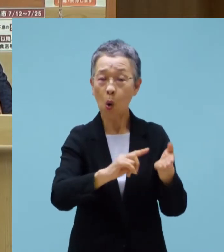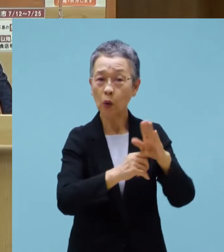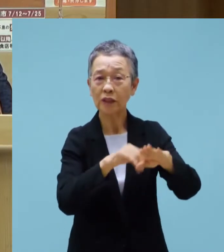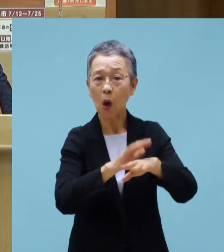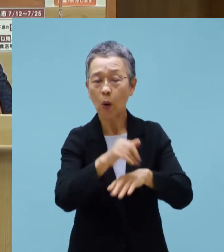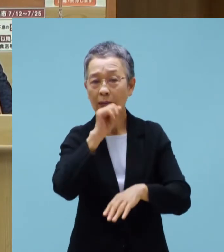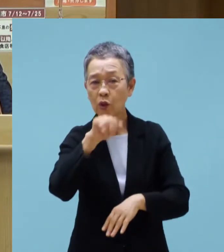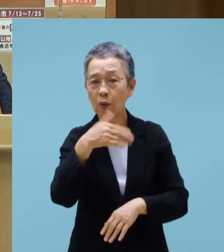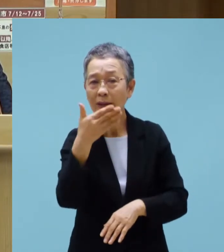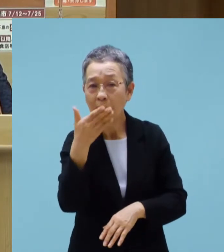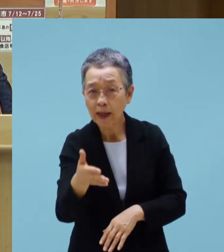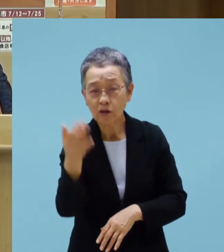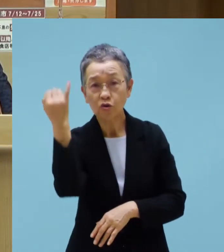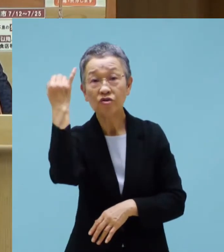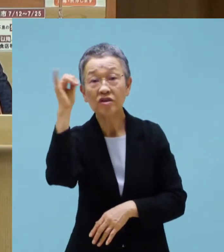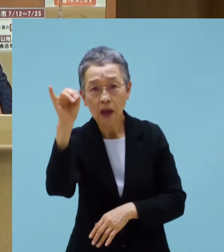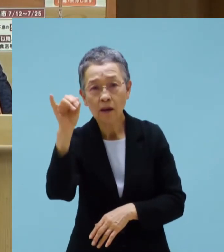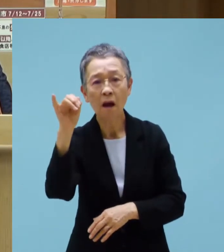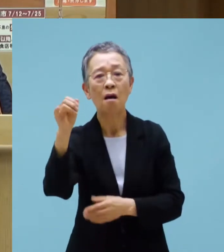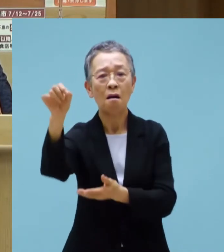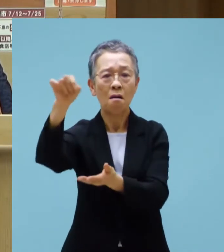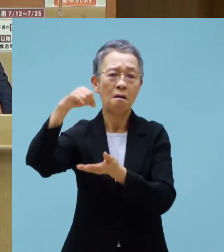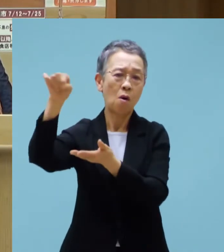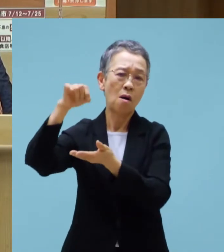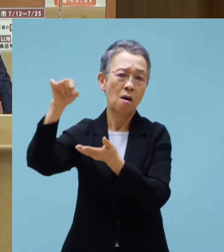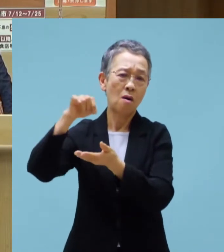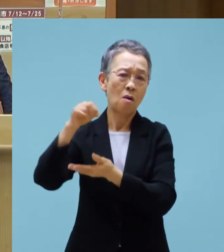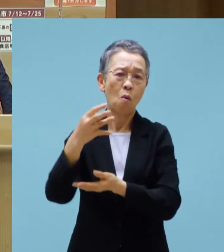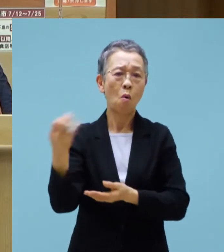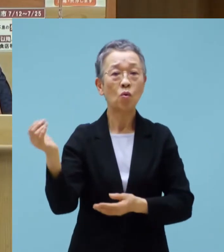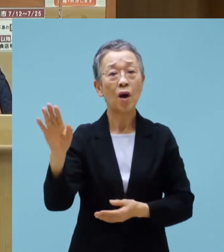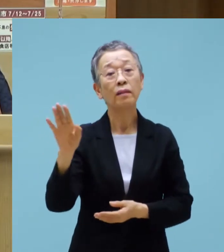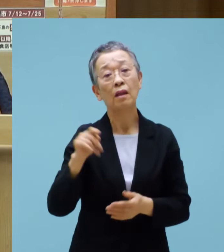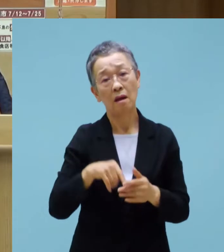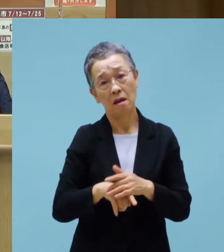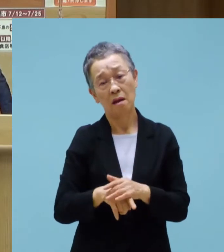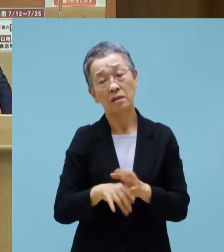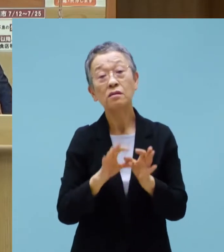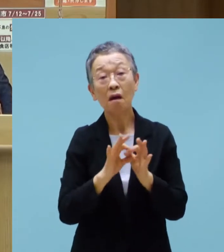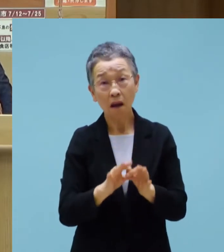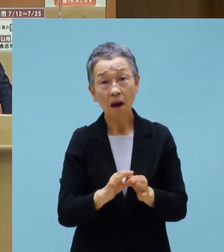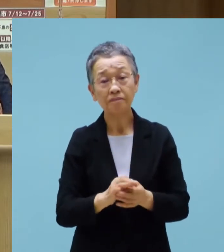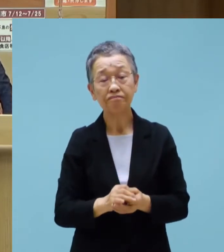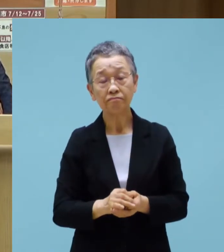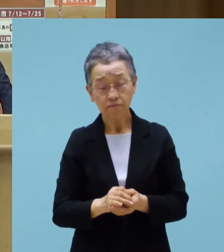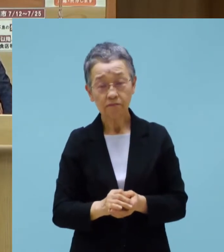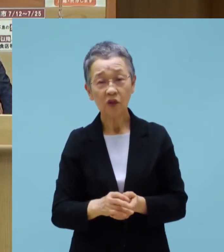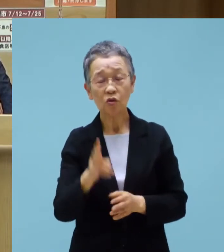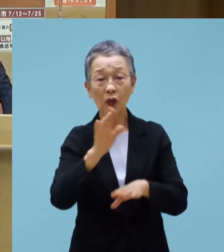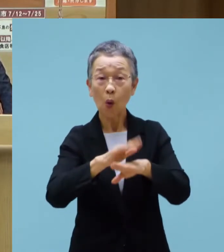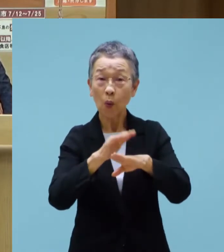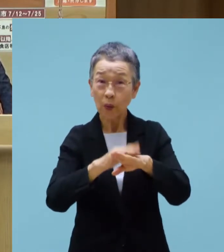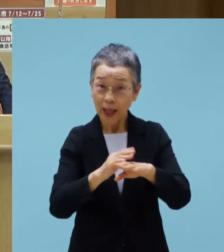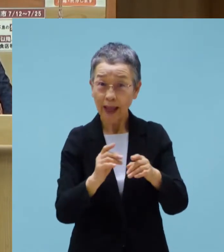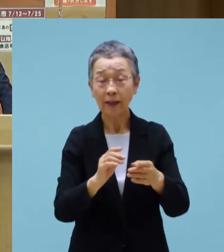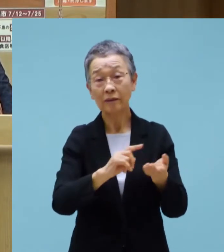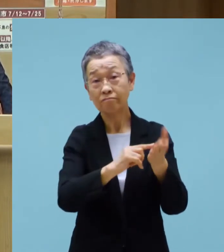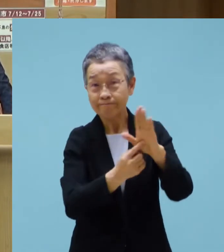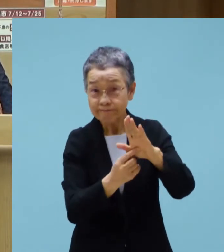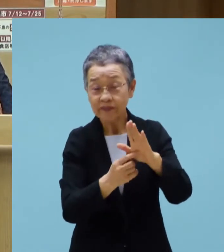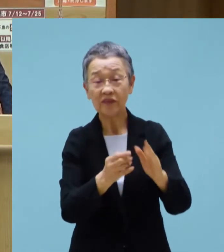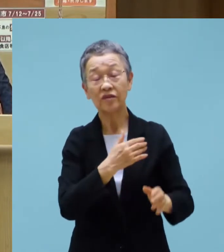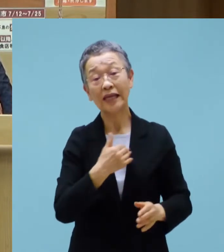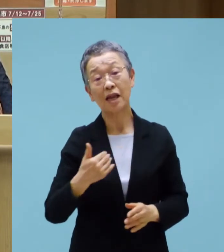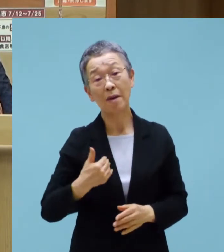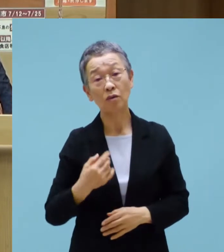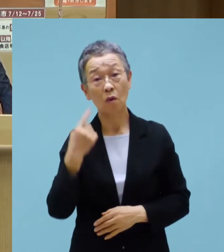っていうご意見やはり多かったですから、そこはそういった形で対策を講じていくことができればというふうに